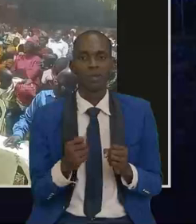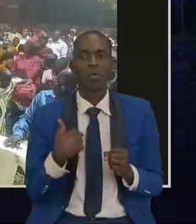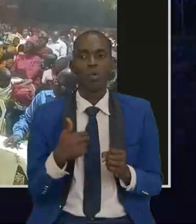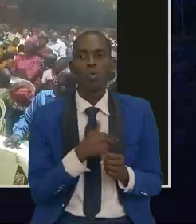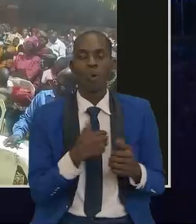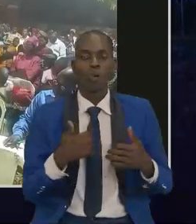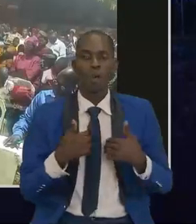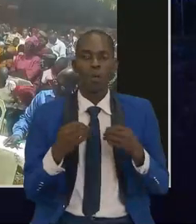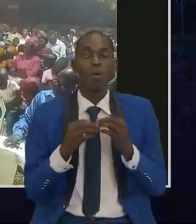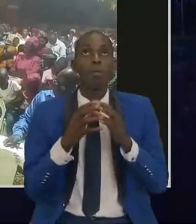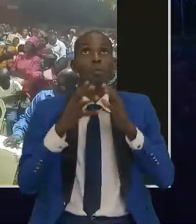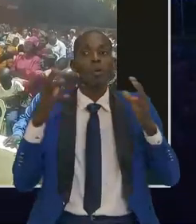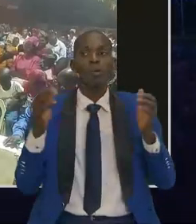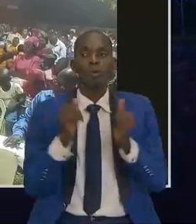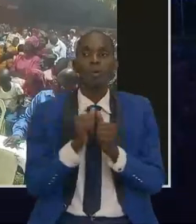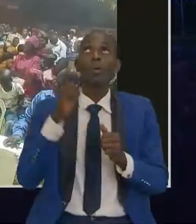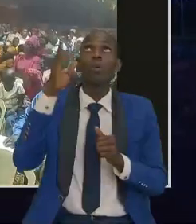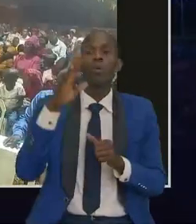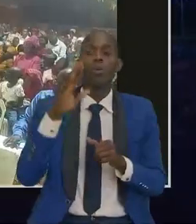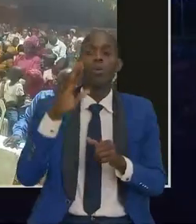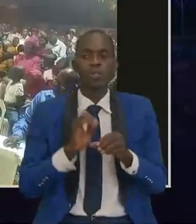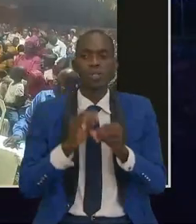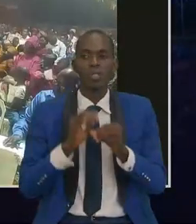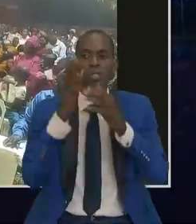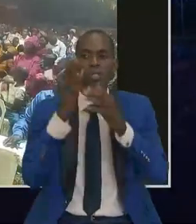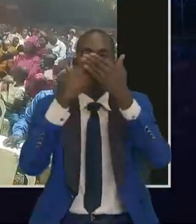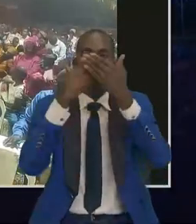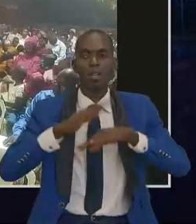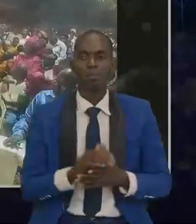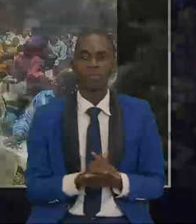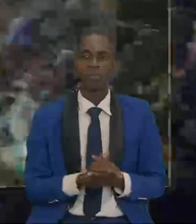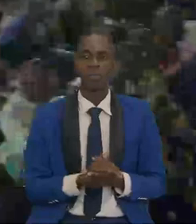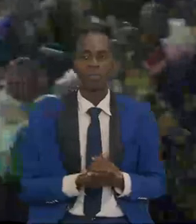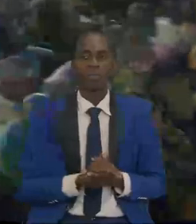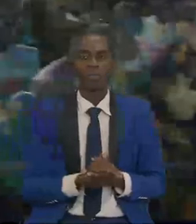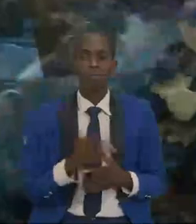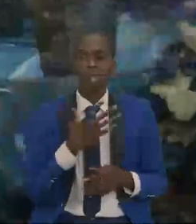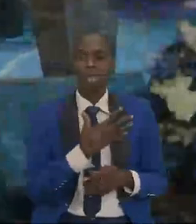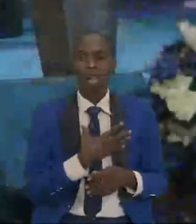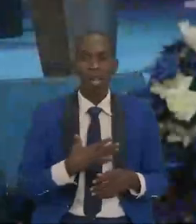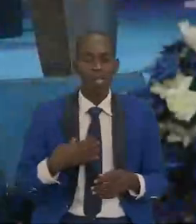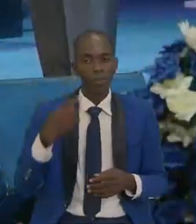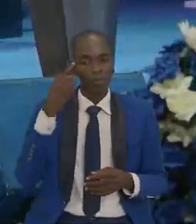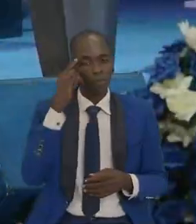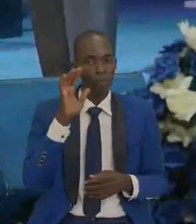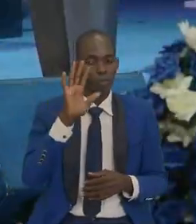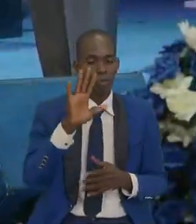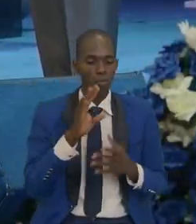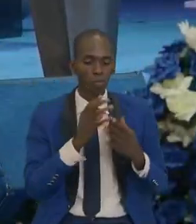la puissance totale. Nous avons une abondance de cela avec Dieu au